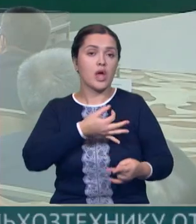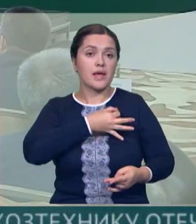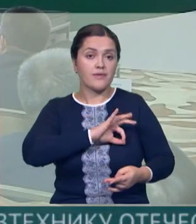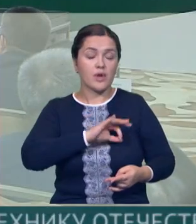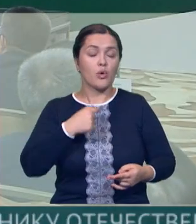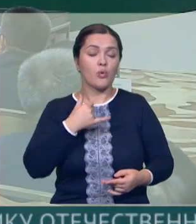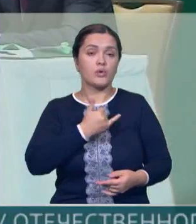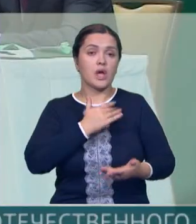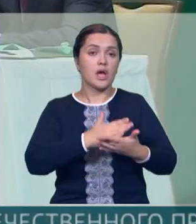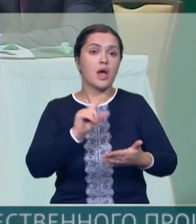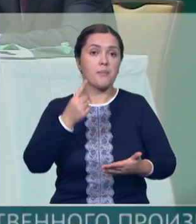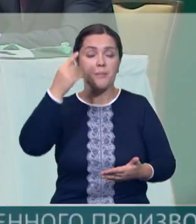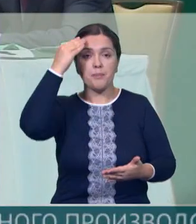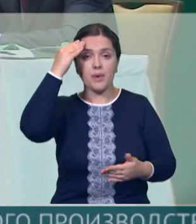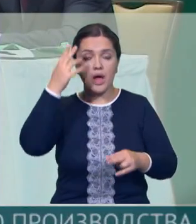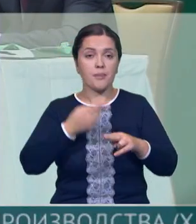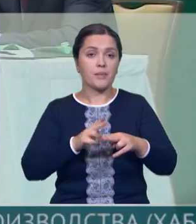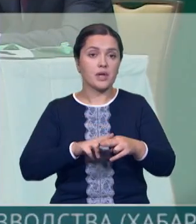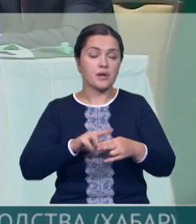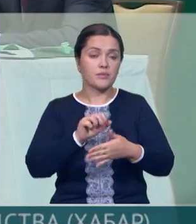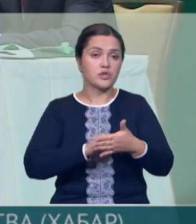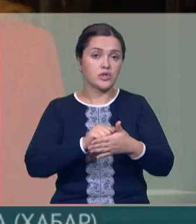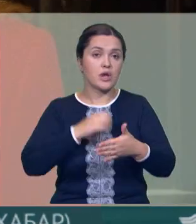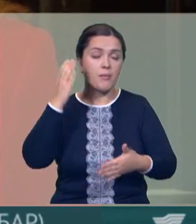есть первое мнение по этому поводу. Давайте послушаем.